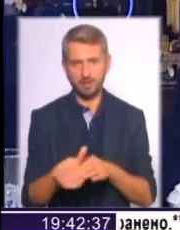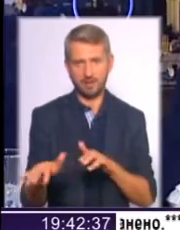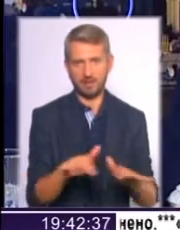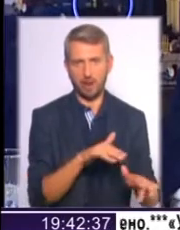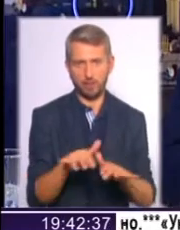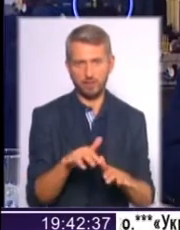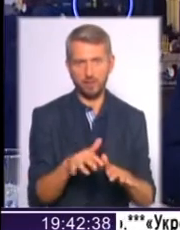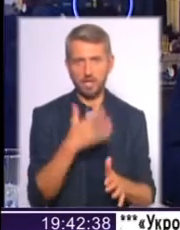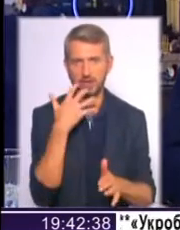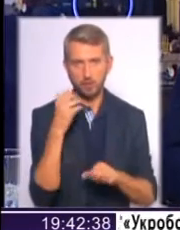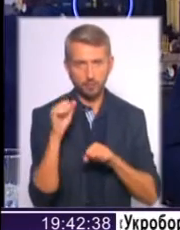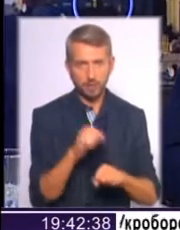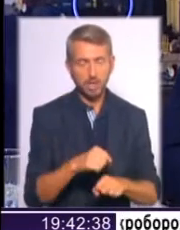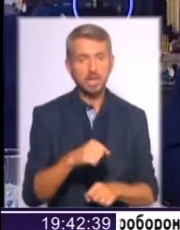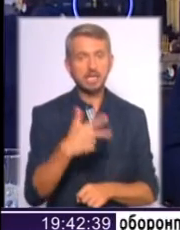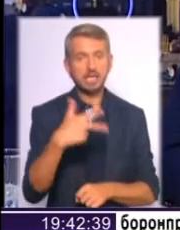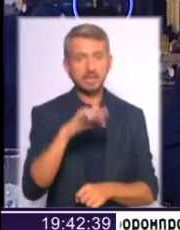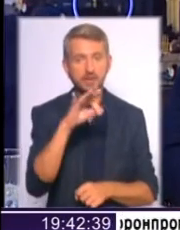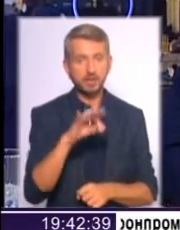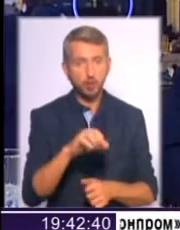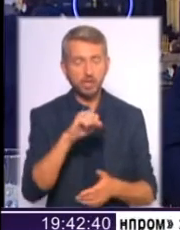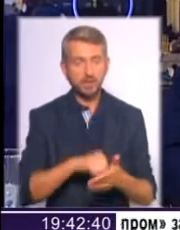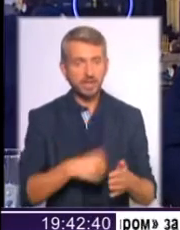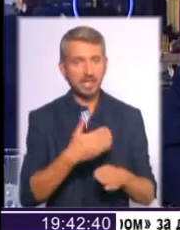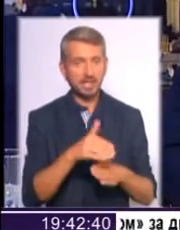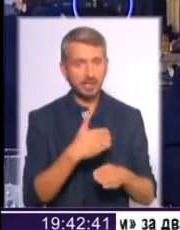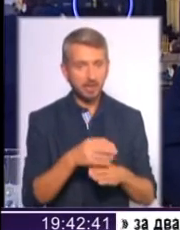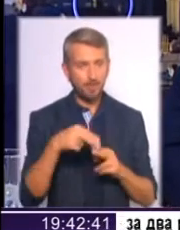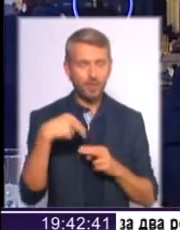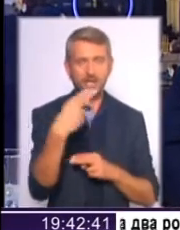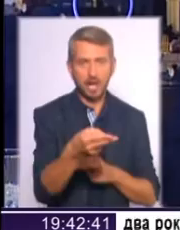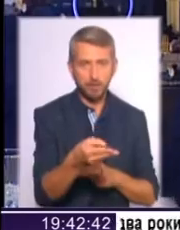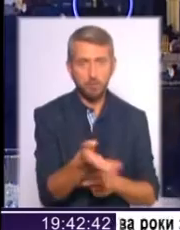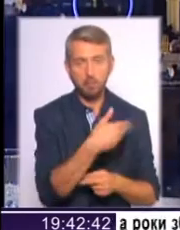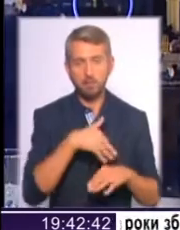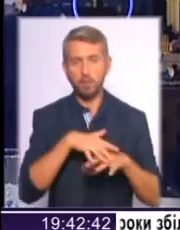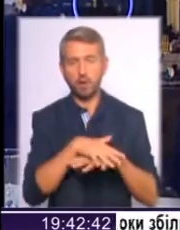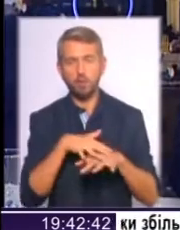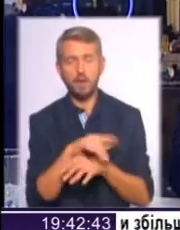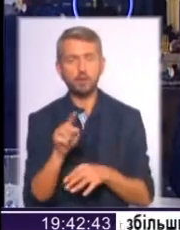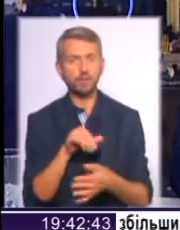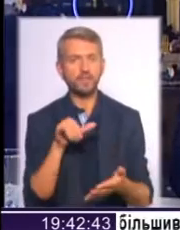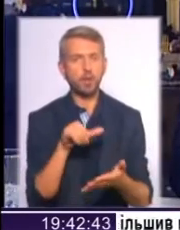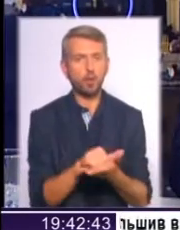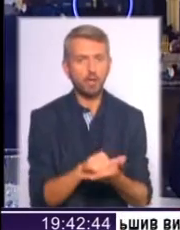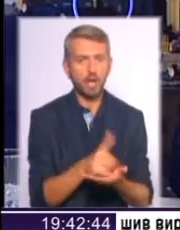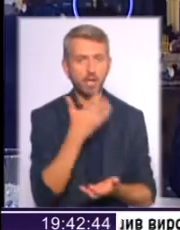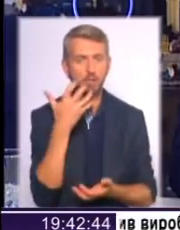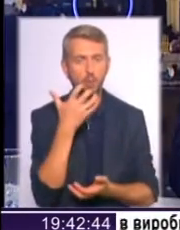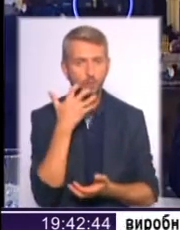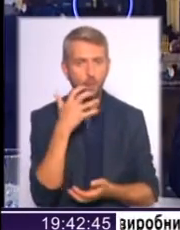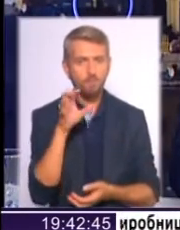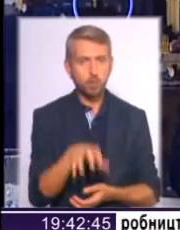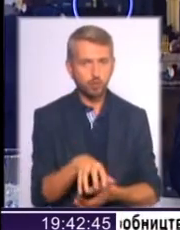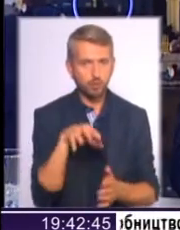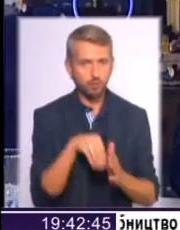енергозбереження, де ми 30% від тіла кредита повертаємо. Тобто ми порахували, що встановлення теплового пункту в